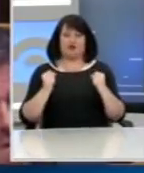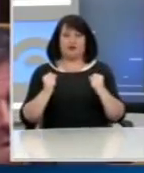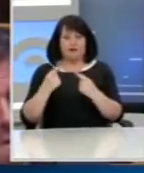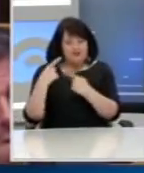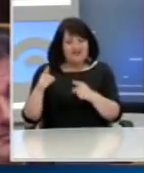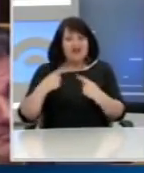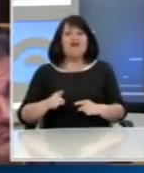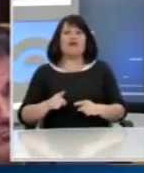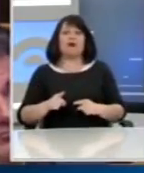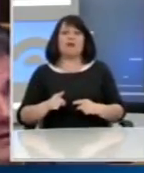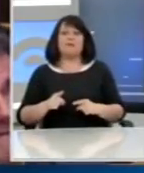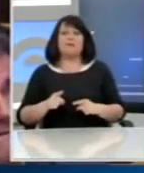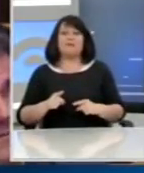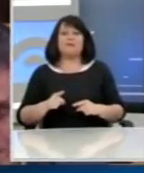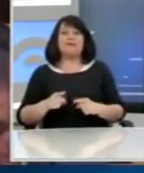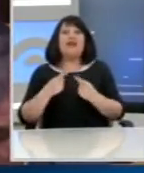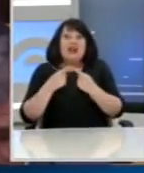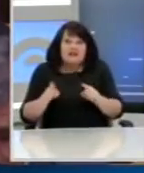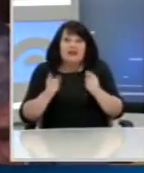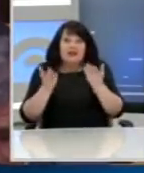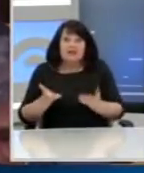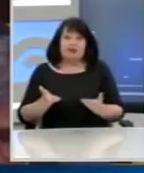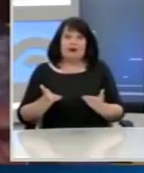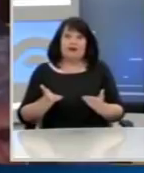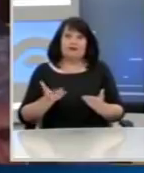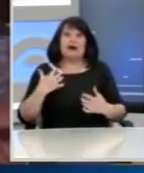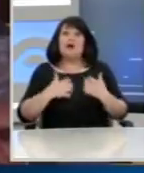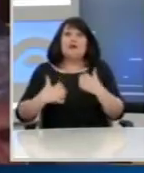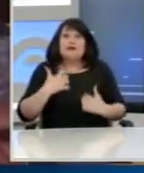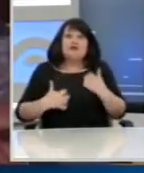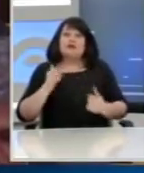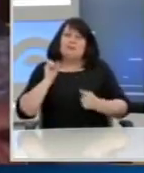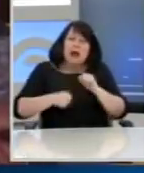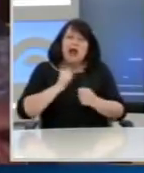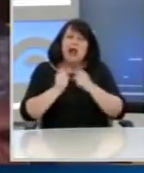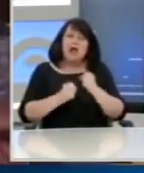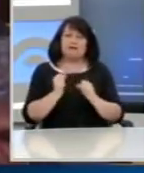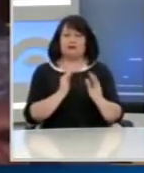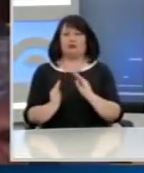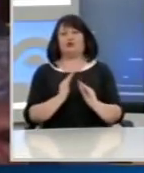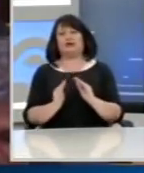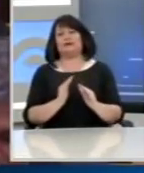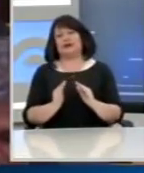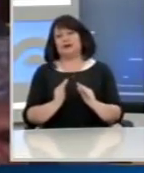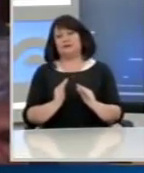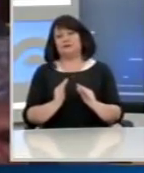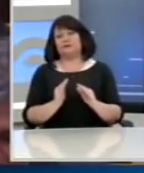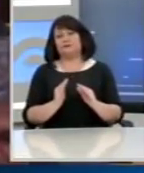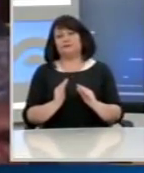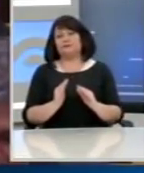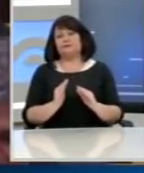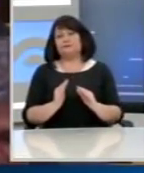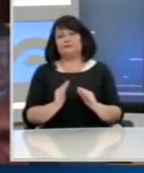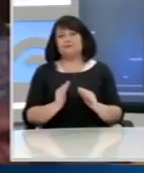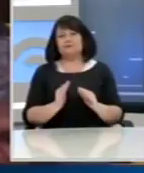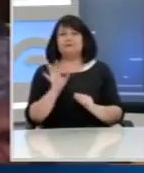διαφορά αυτών. Είναι η διαφορά αυτών που αγωνίζονται για να υπερασπιστούν αυτό που οι ίδιοι